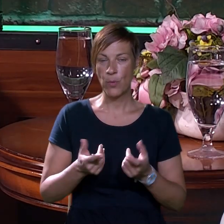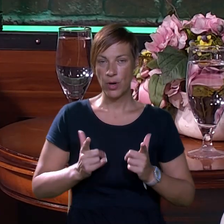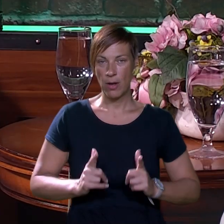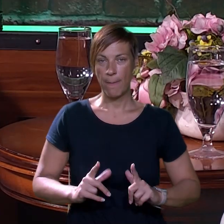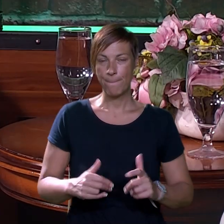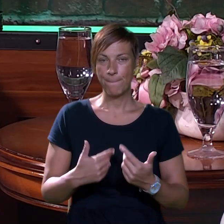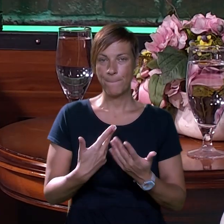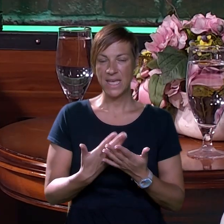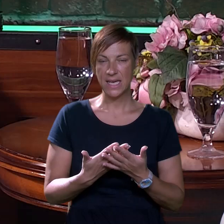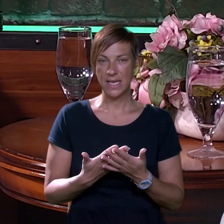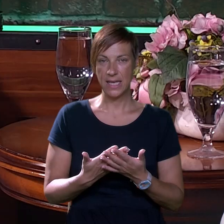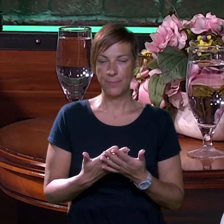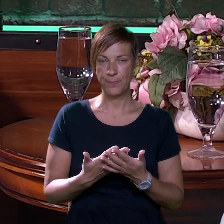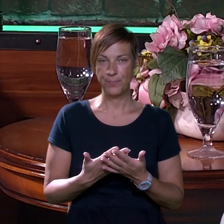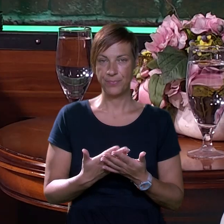mirniji, puno